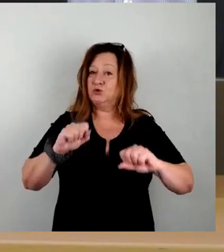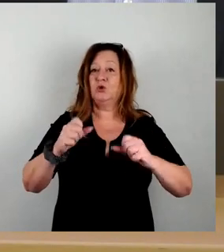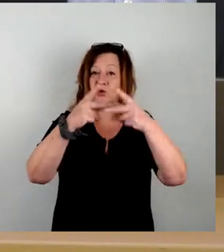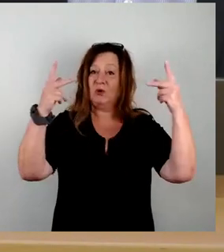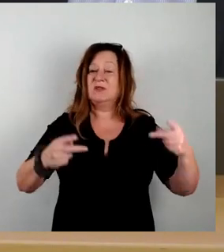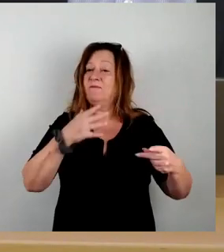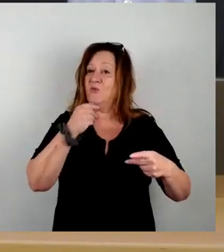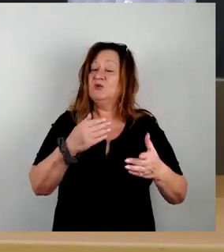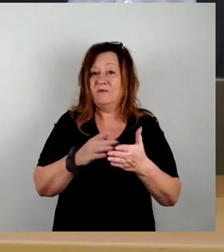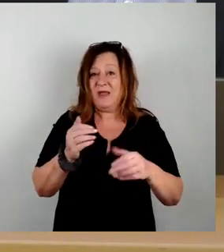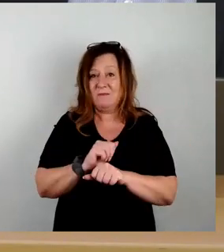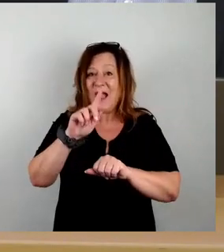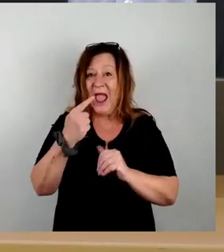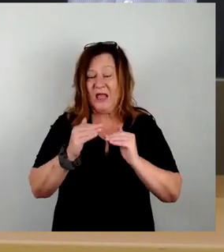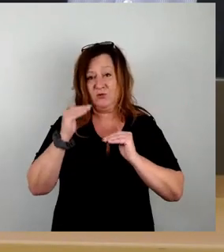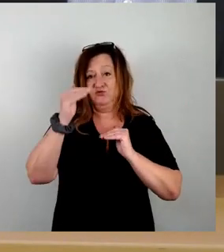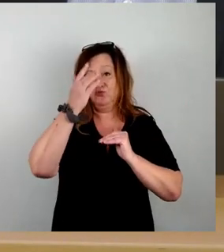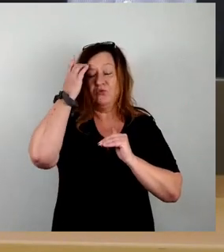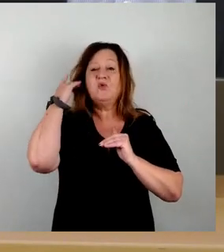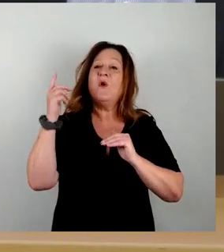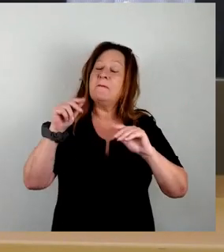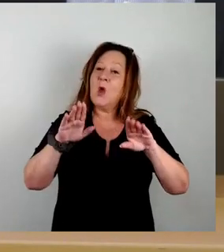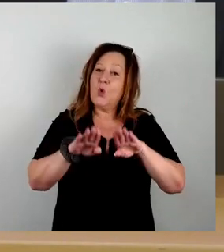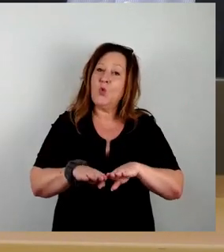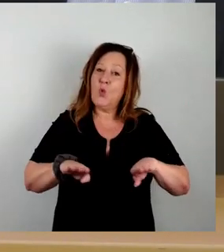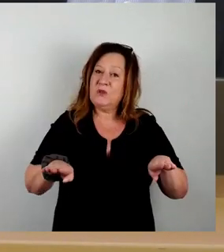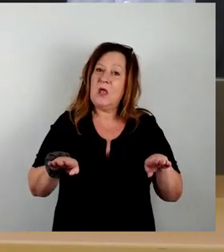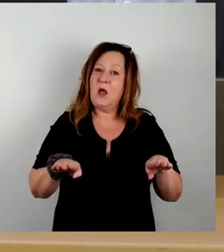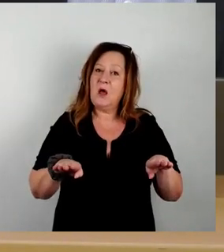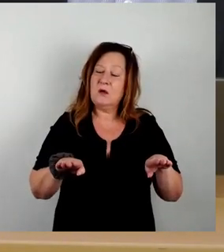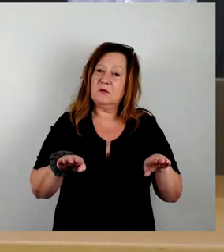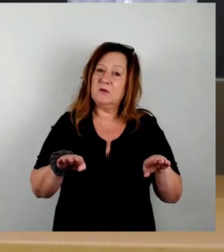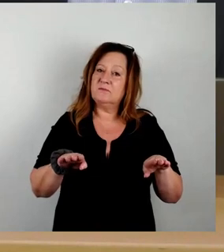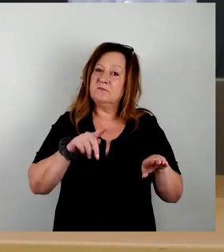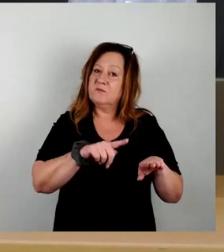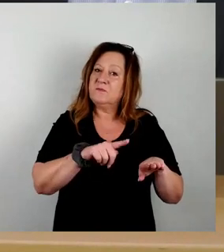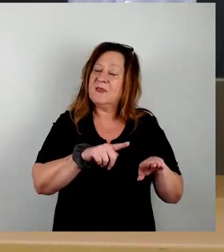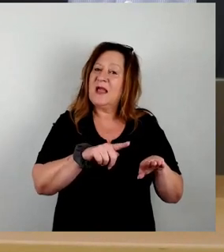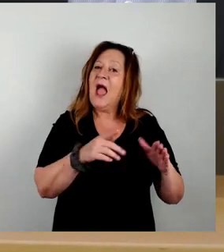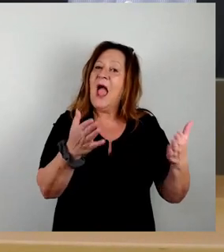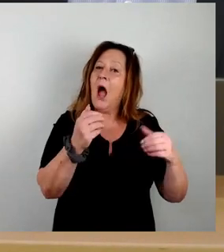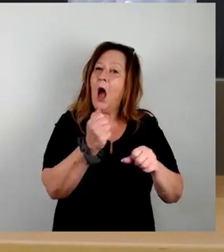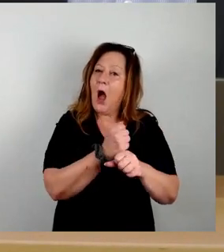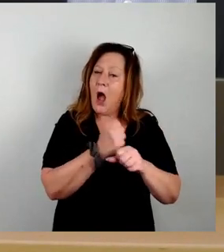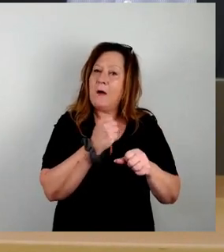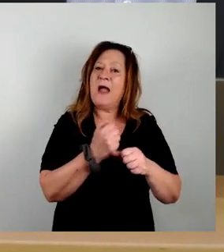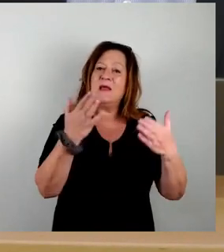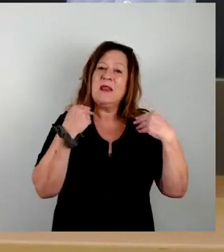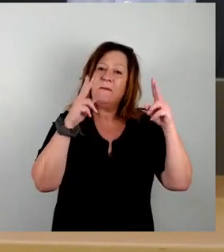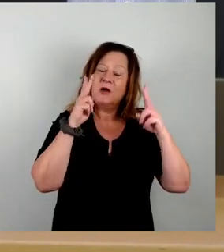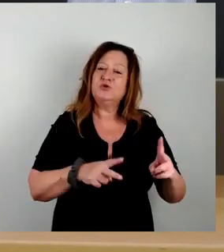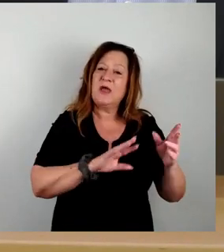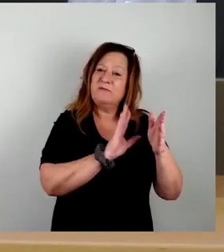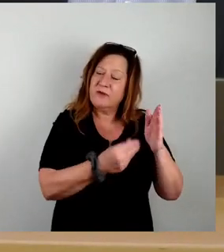erste Stufe, und das ist dann wiederum die Grundlage, um in die Erarbeitung und Umsetzung des Klimastadtvertrages